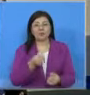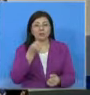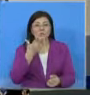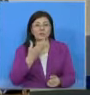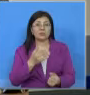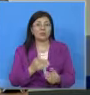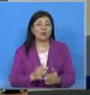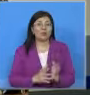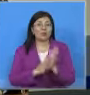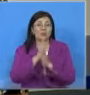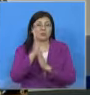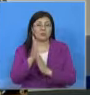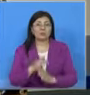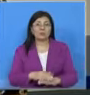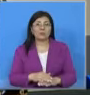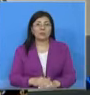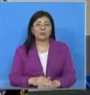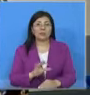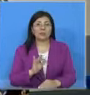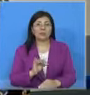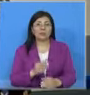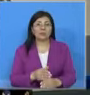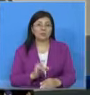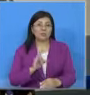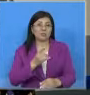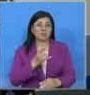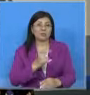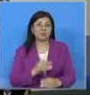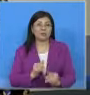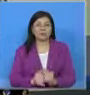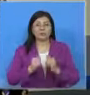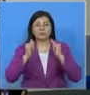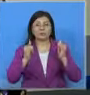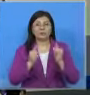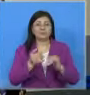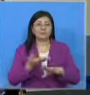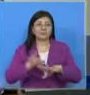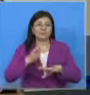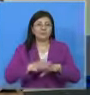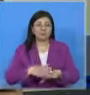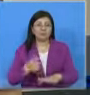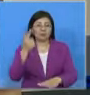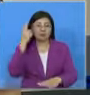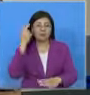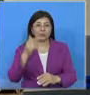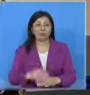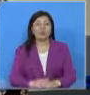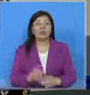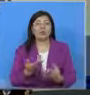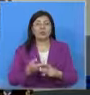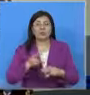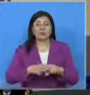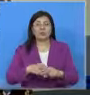қалды. Әзірге жасанды желдету аппаратына қосылуымыз, шала туған сәбиді өсіріп жетілдіру оңай емес екеніне көзімді жеткізіп жатырмын. Дегенмен